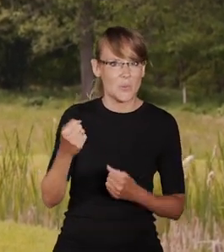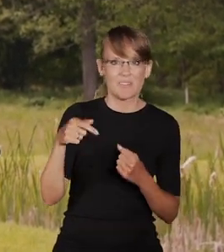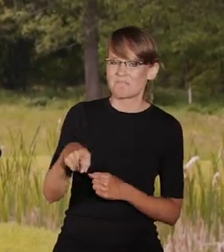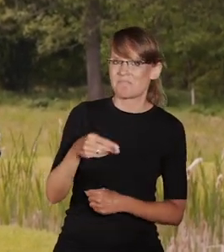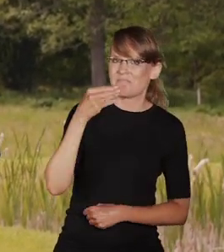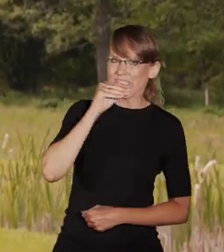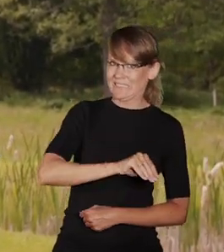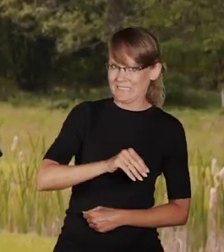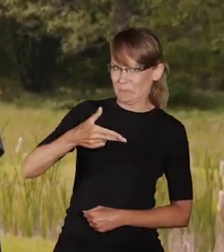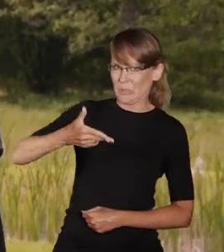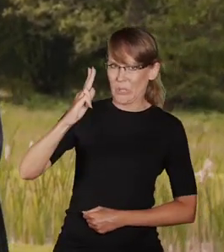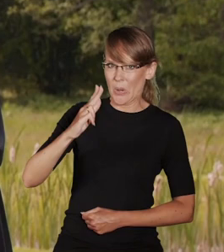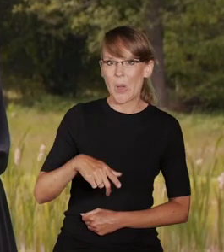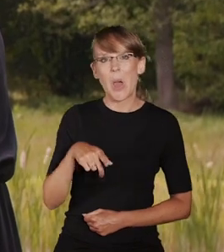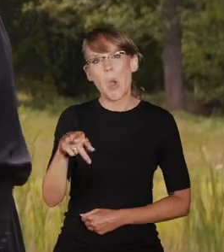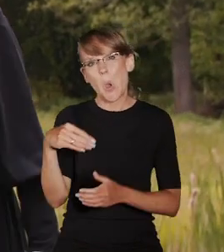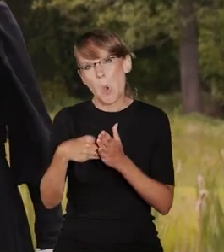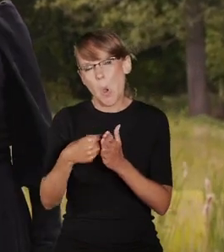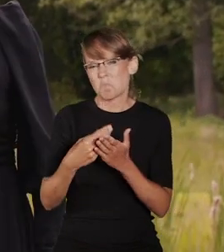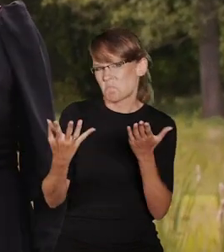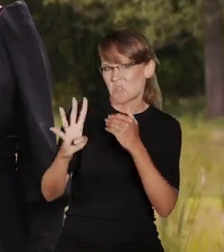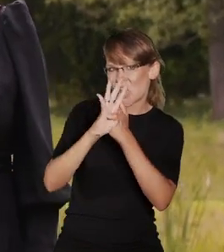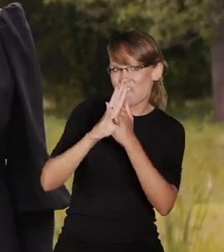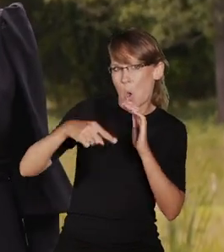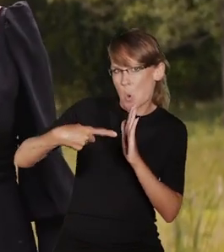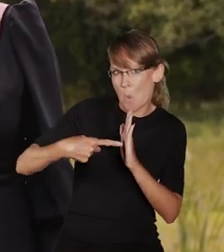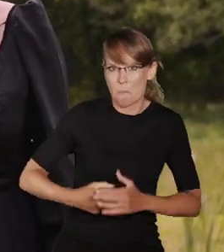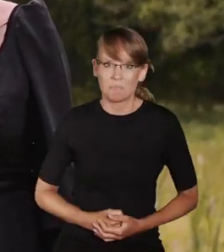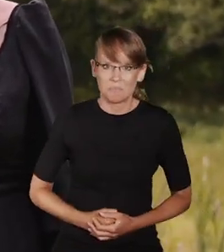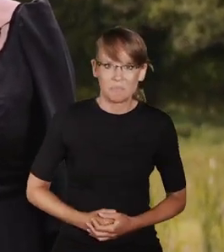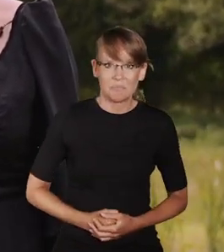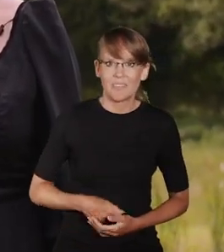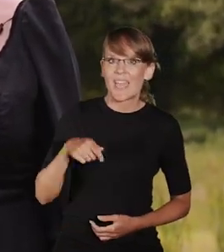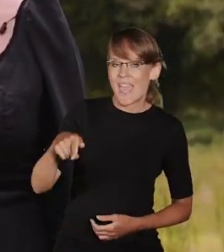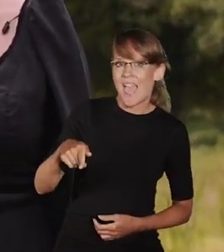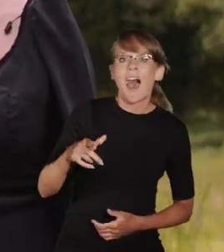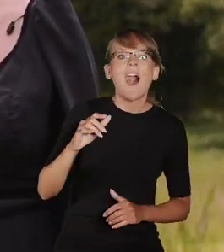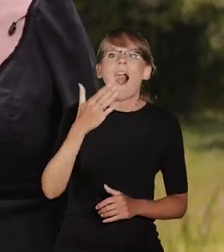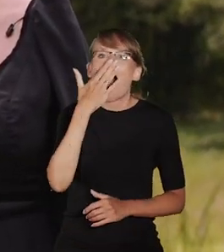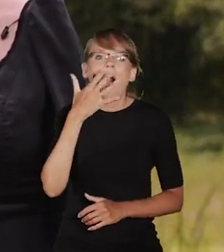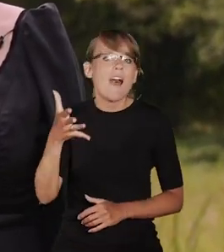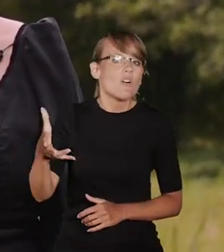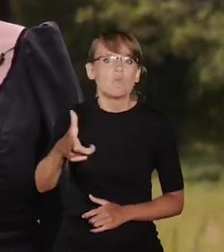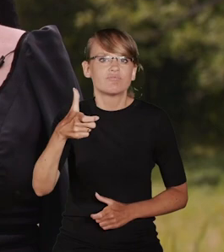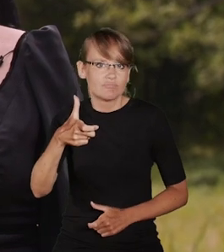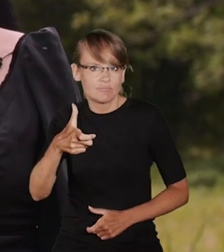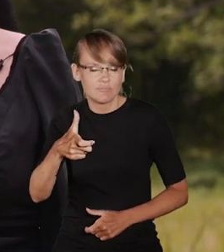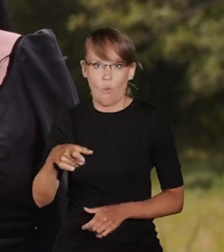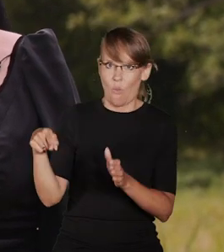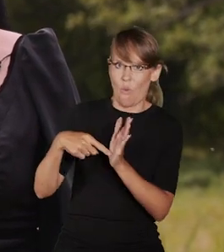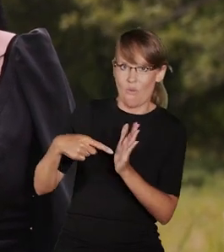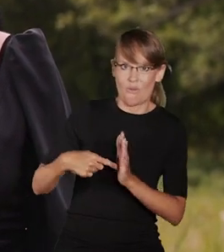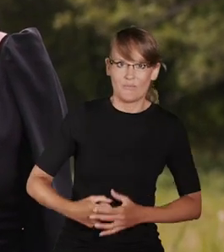& Wesson. A te, co pani ma, to są Mortimera pojedynkowe. Kapiszonowe, wyborna